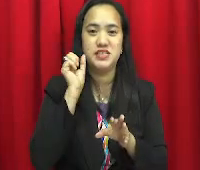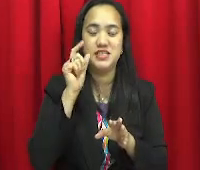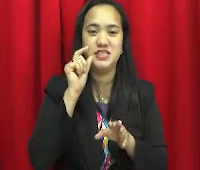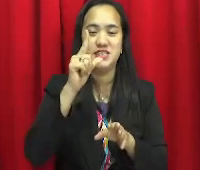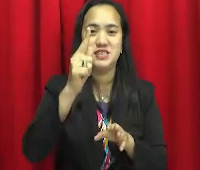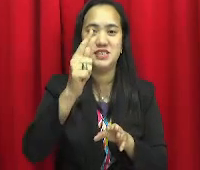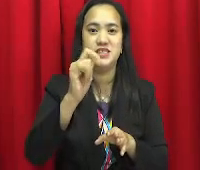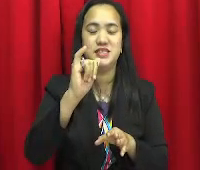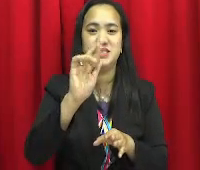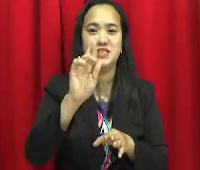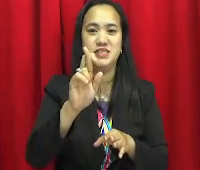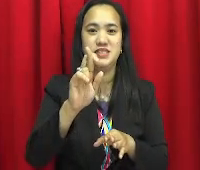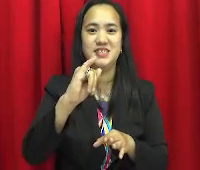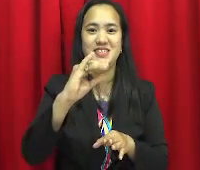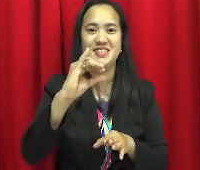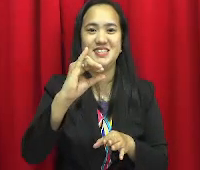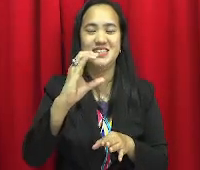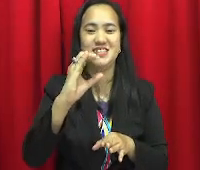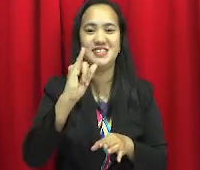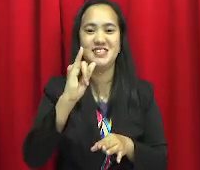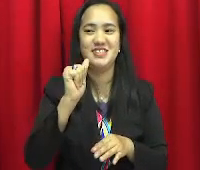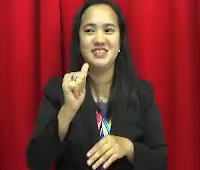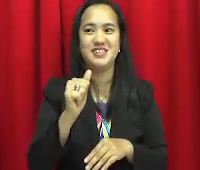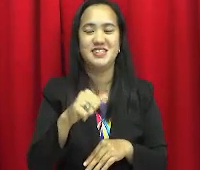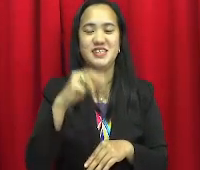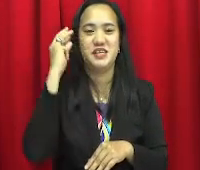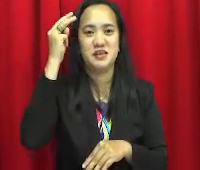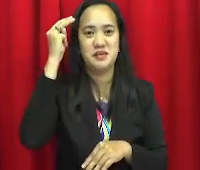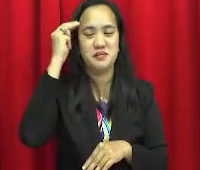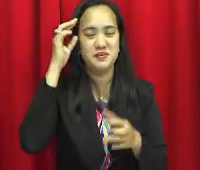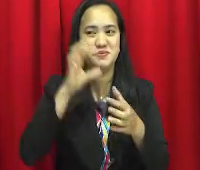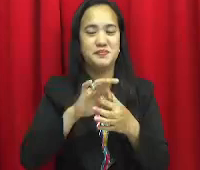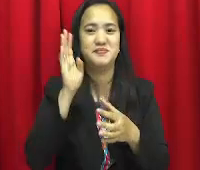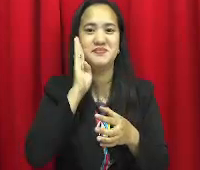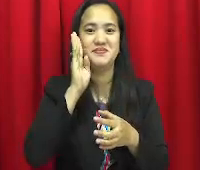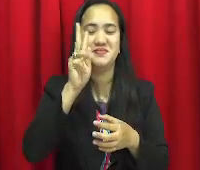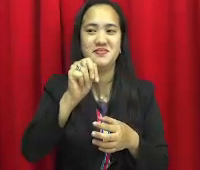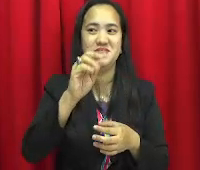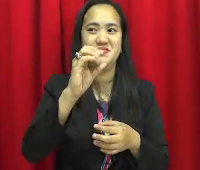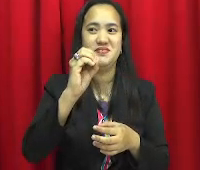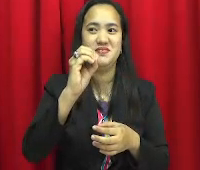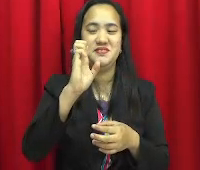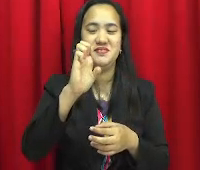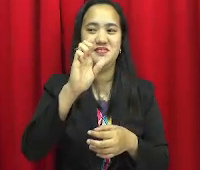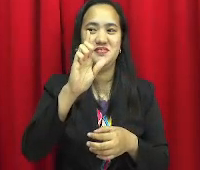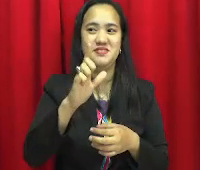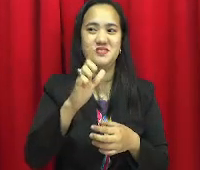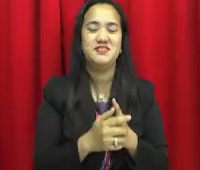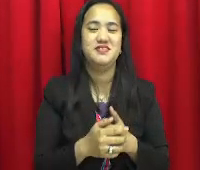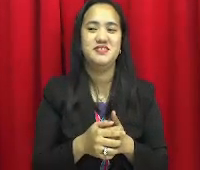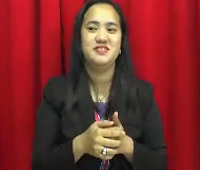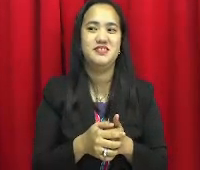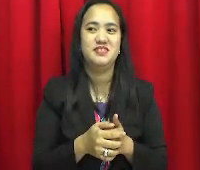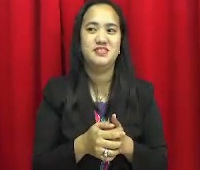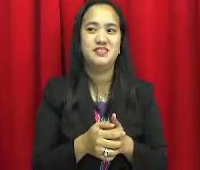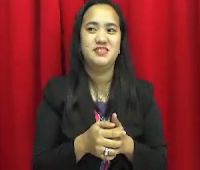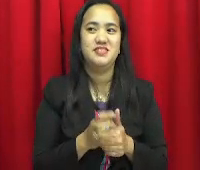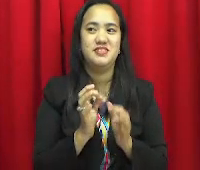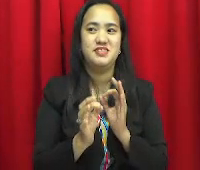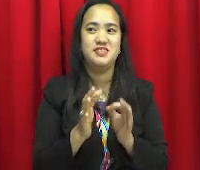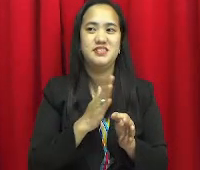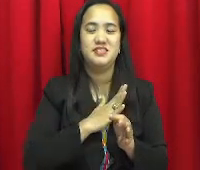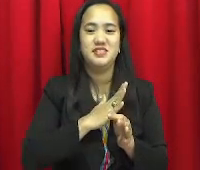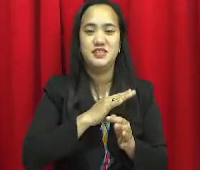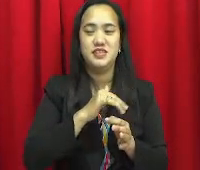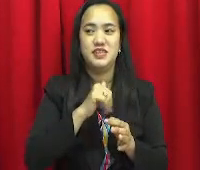kanyang kaisipan nakuha niya sa tatay niya? But anyways... Hindi, sir, kumuhan din talaga yan sa akin. Kung hindi ako nagsumunod sa